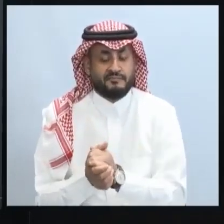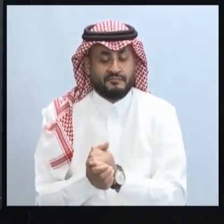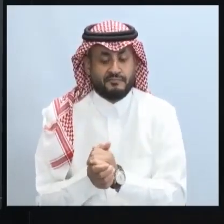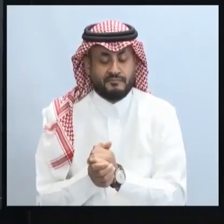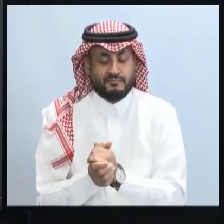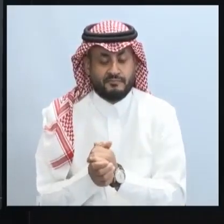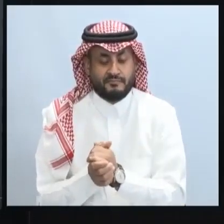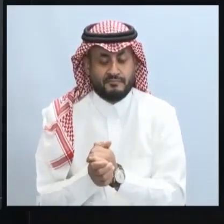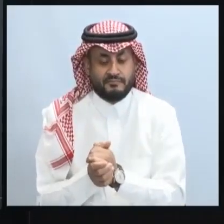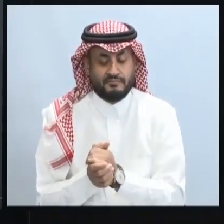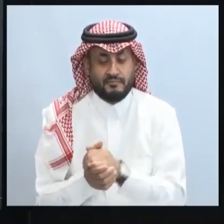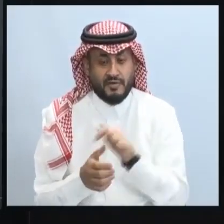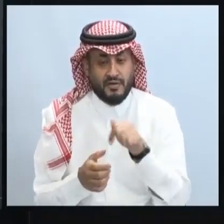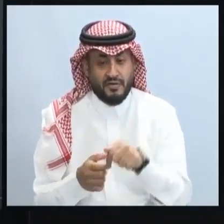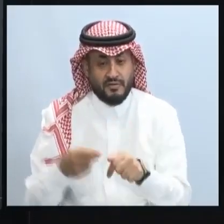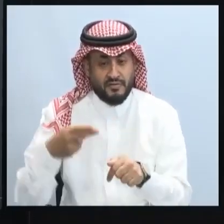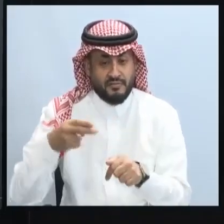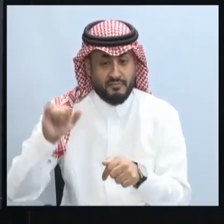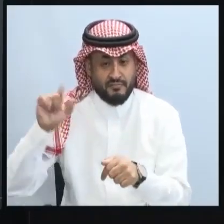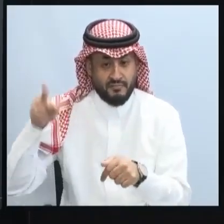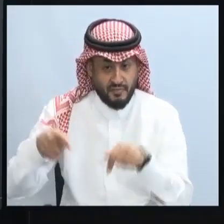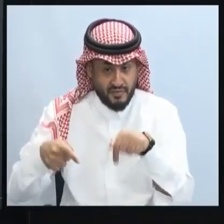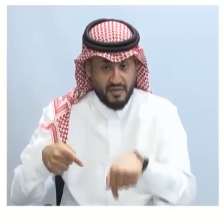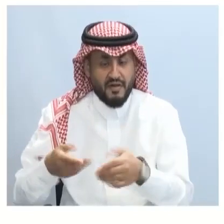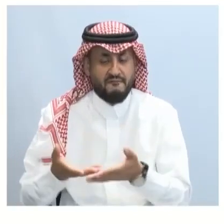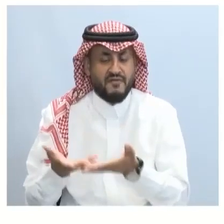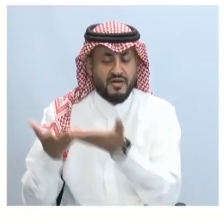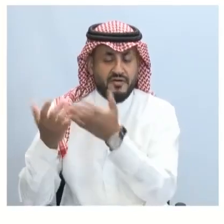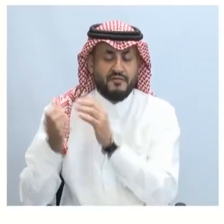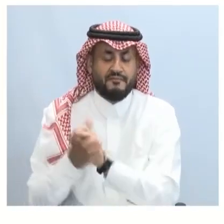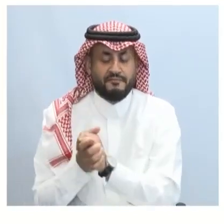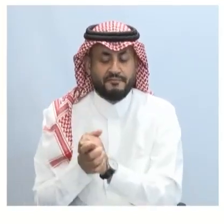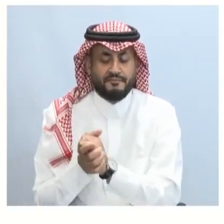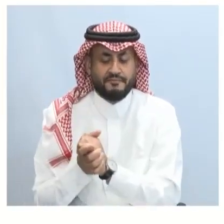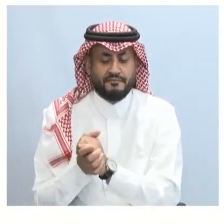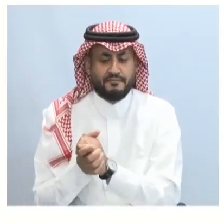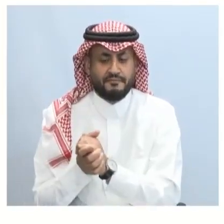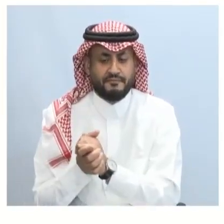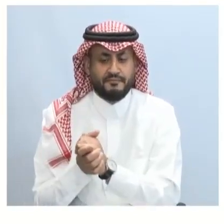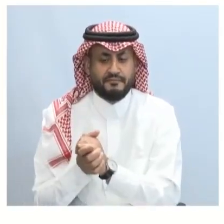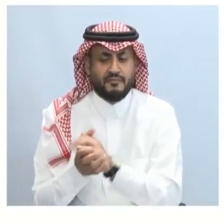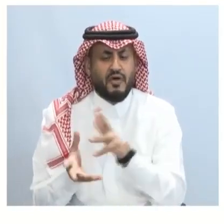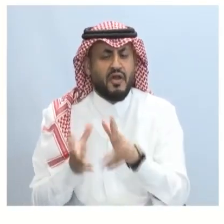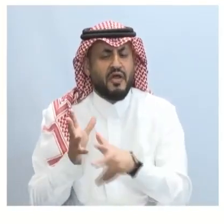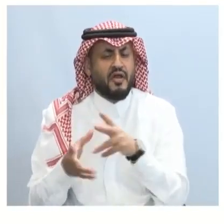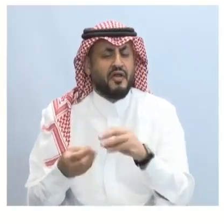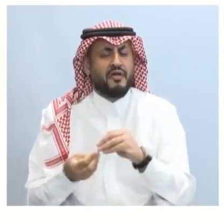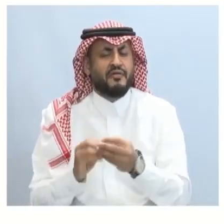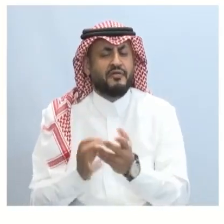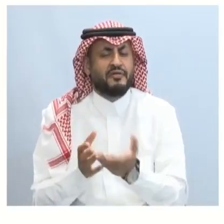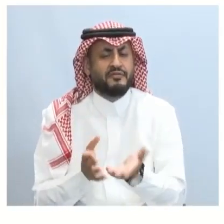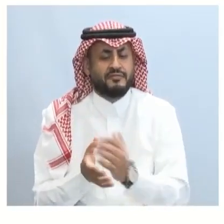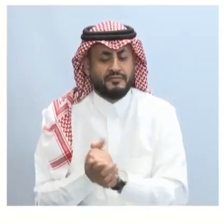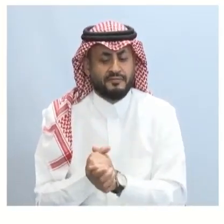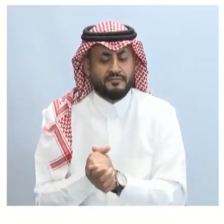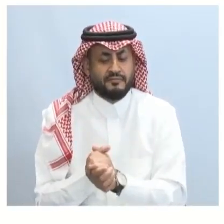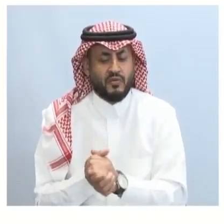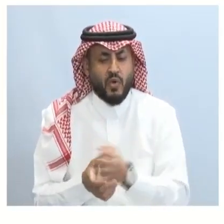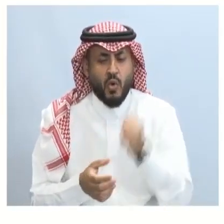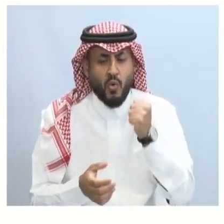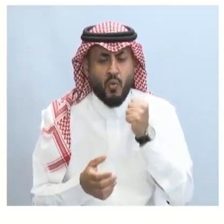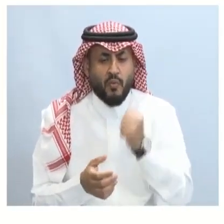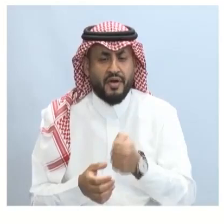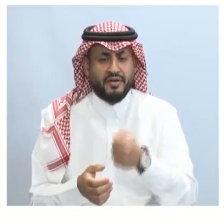وعليه في الجنه المهم ذكر منهم عمر بن الخطاب رضي الله عنه من اهم صفاته القوه والشجاعه والعدل